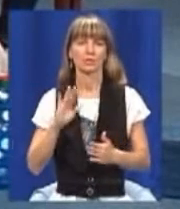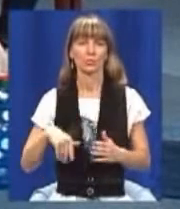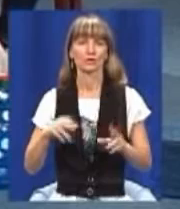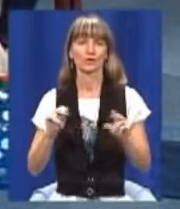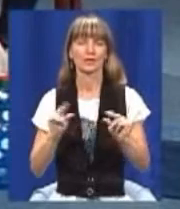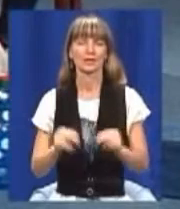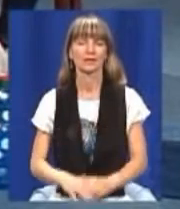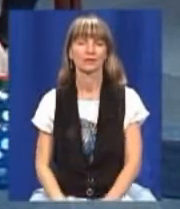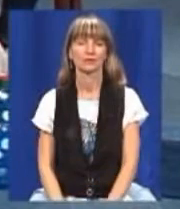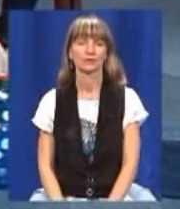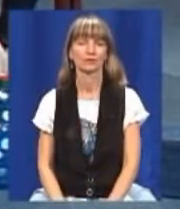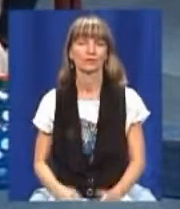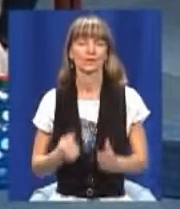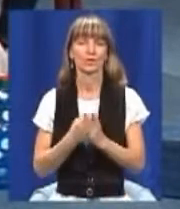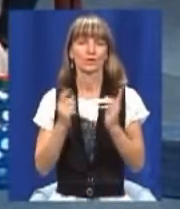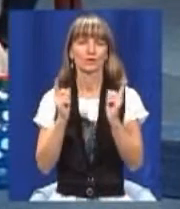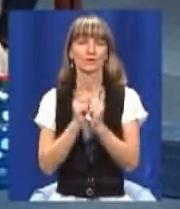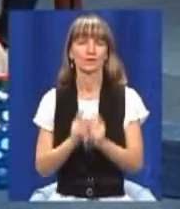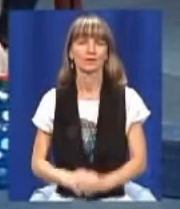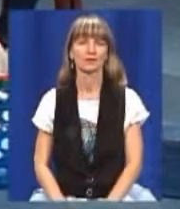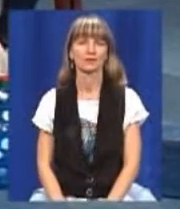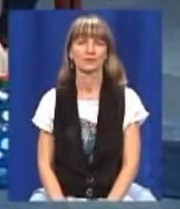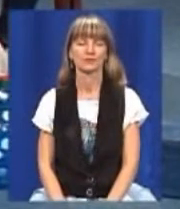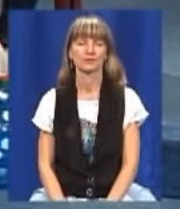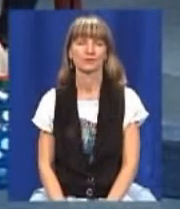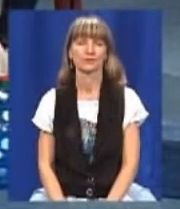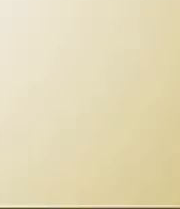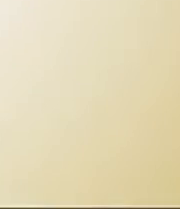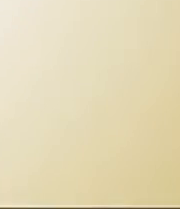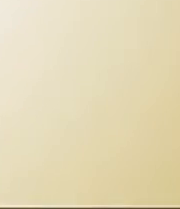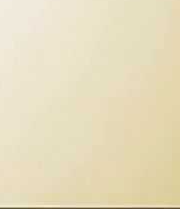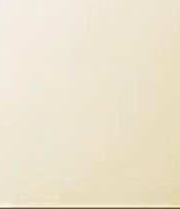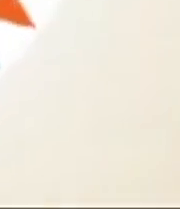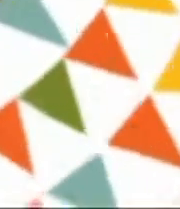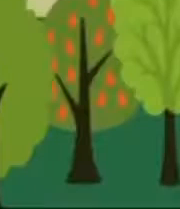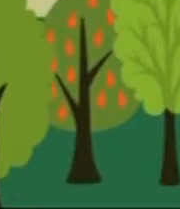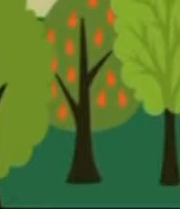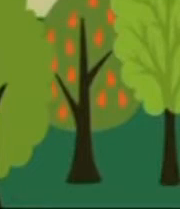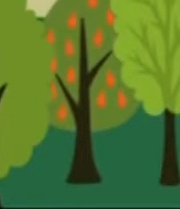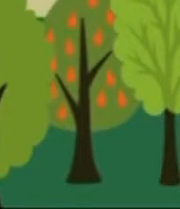щастить. До побачення.